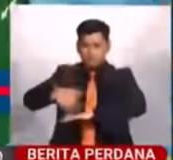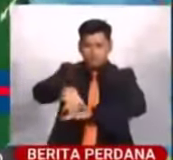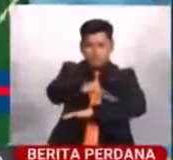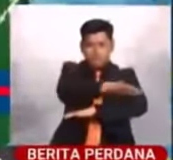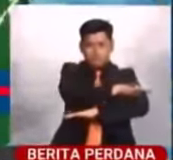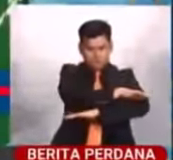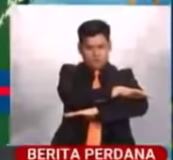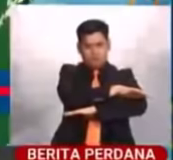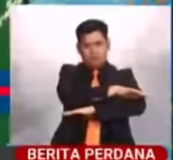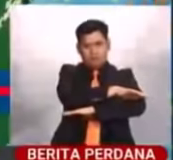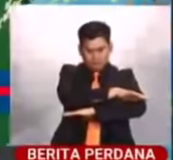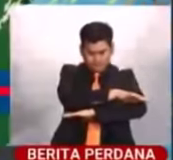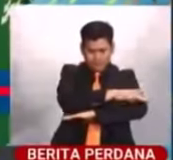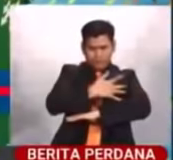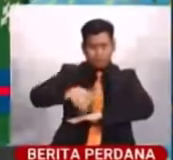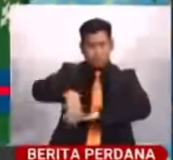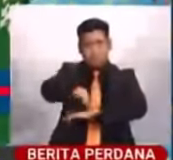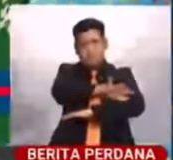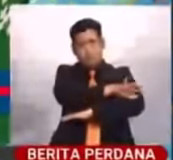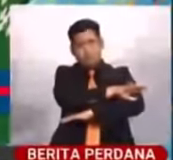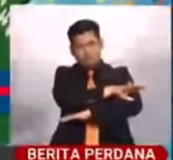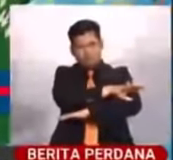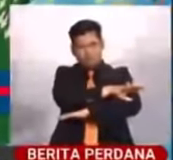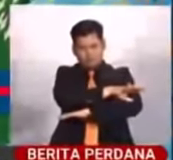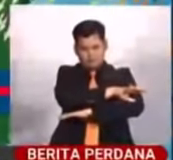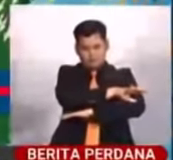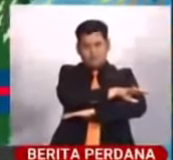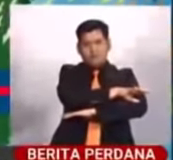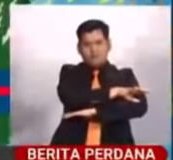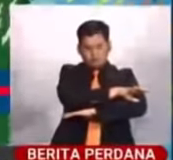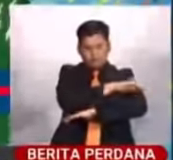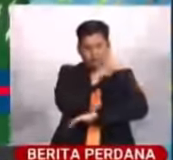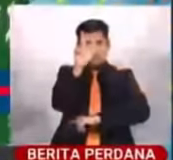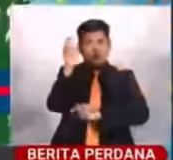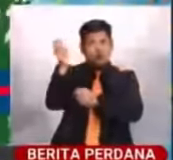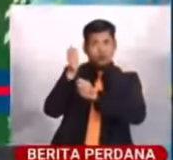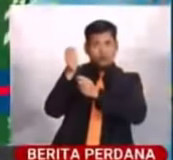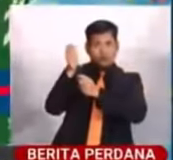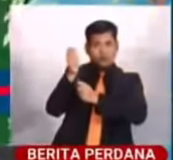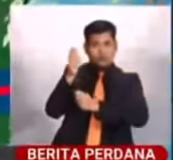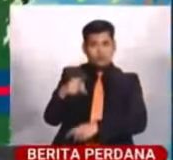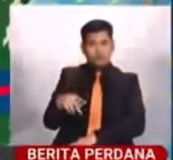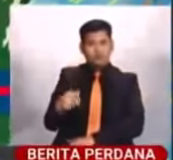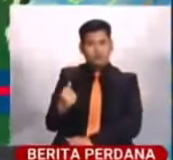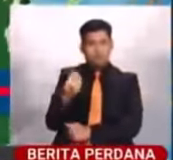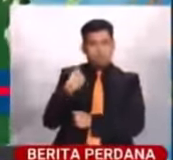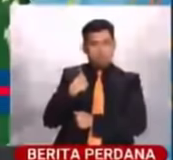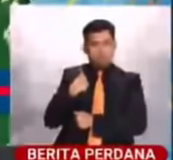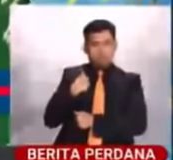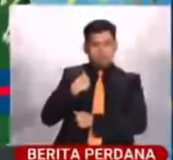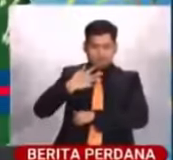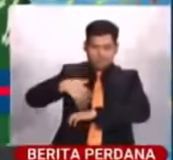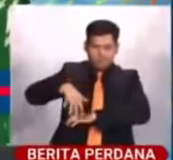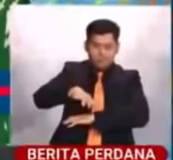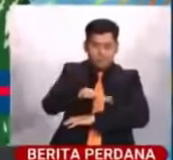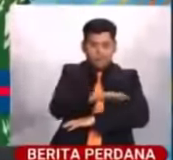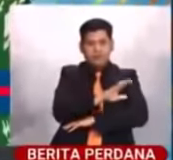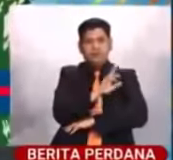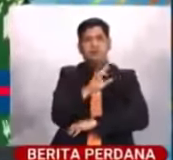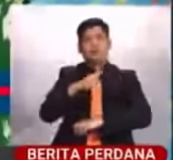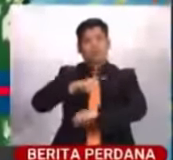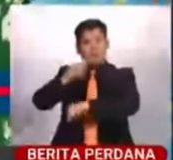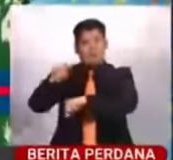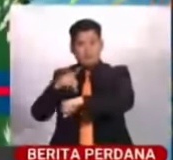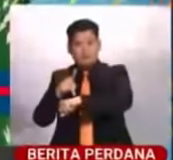di sekitar perairan Kondor, Rifno, Layang-Layang, Palawan, perairan Samui, perairan Tioman dan juga